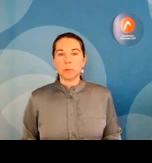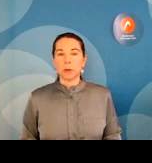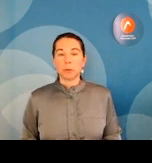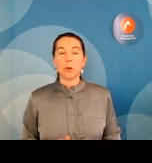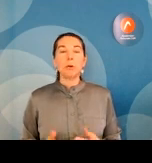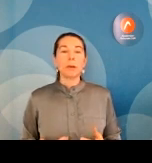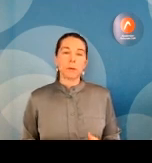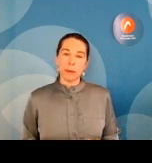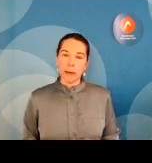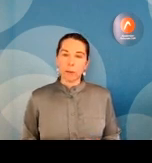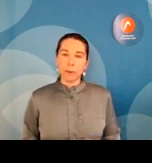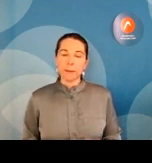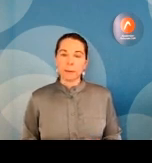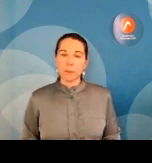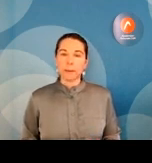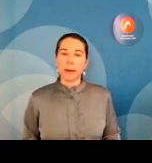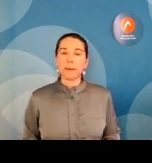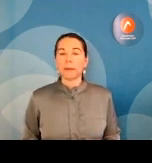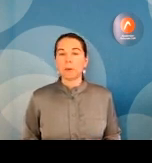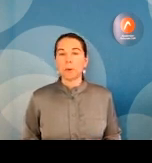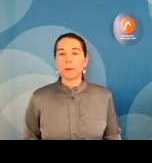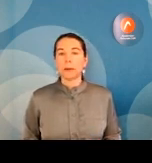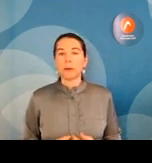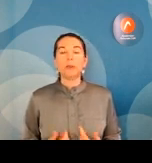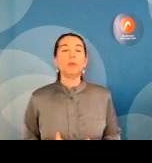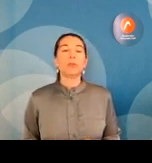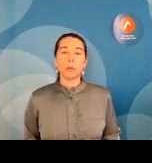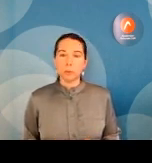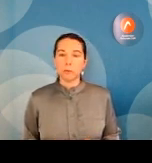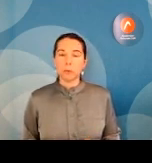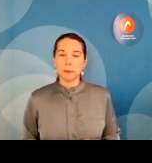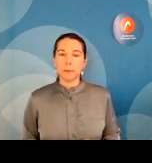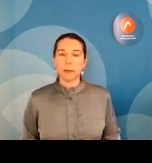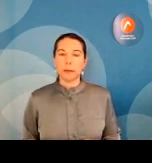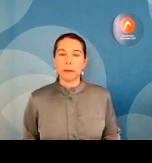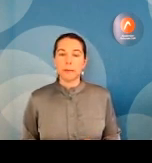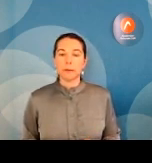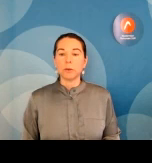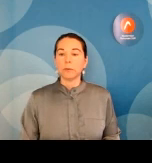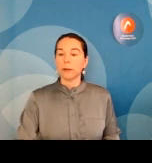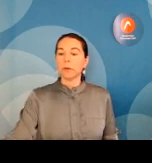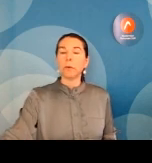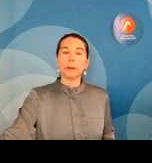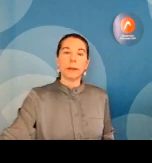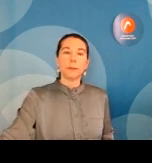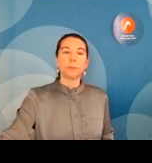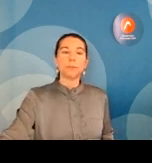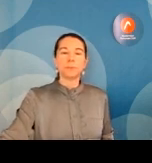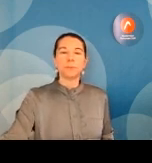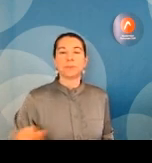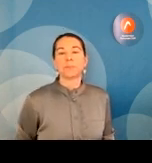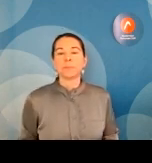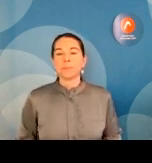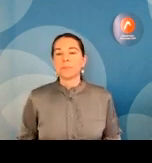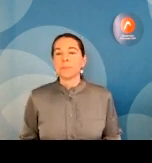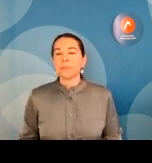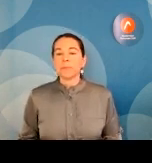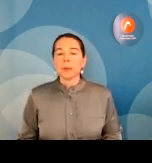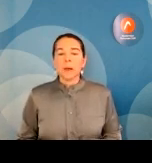kommer vi sen också prata om hur kan vi arbeta med aktiva åtgärder just utifrån diskrimineringsgrunden ålder.